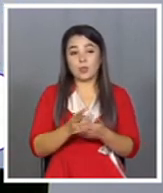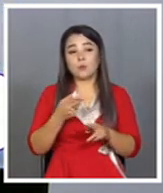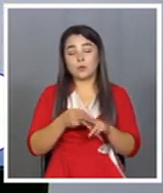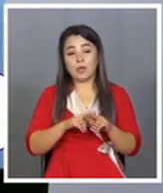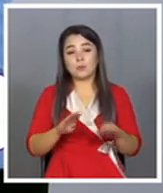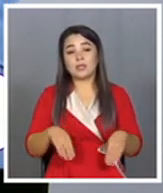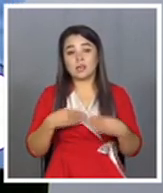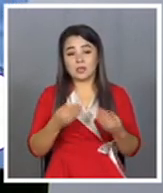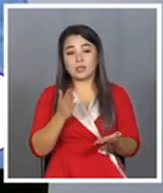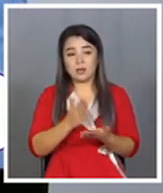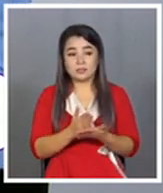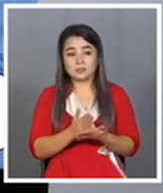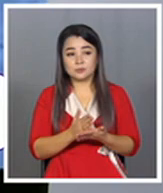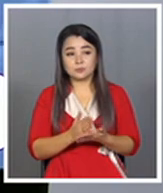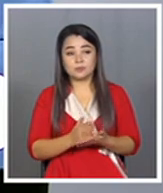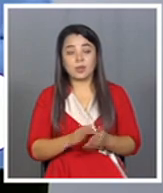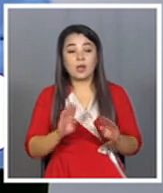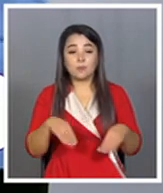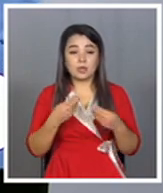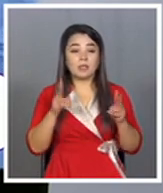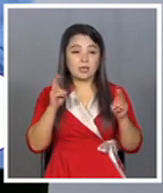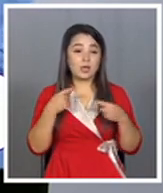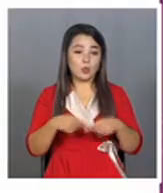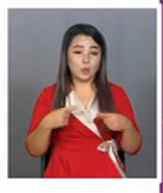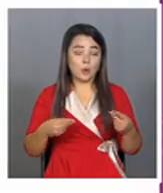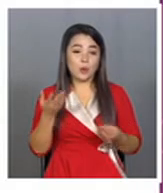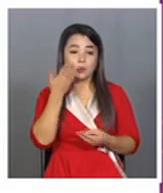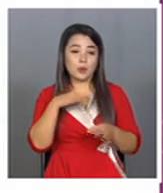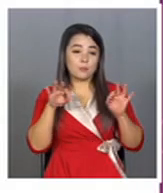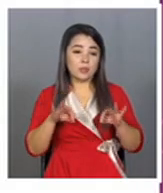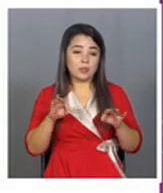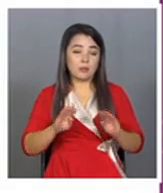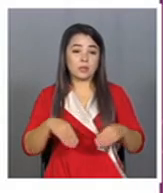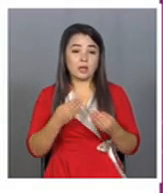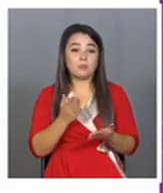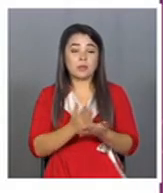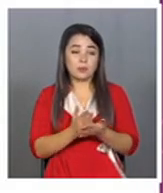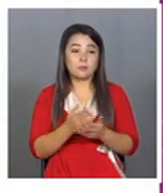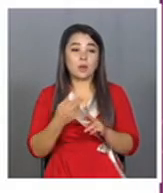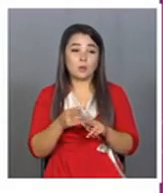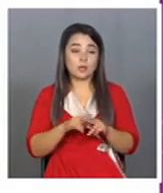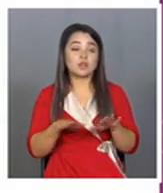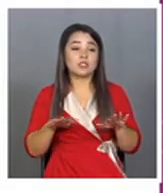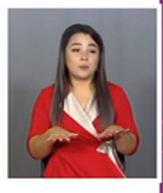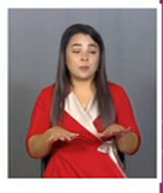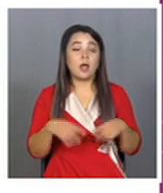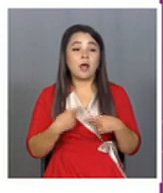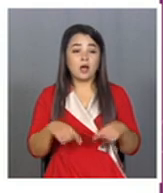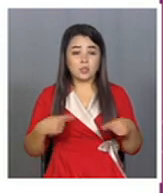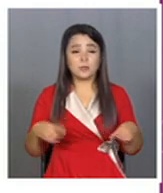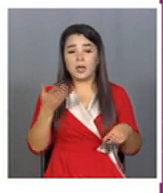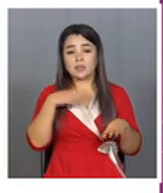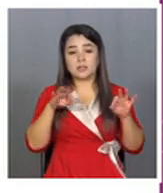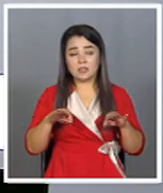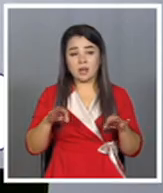берілген, балар, шартты белгілер түрлі түсті бояумен де беріліп тұр. Қараңыздар, бұл жерде әр түрлі түспен,